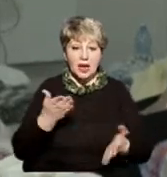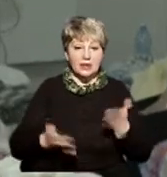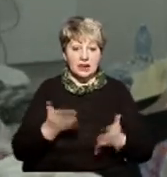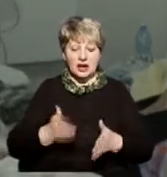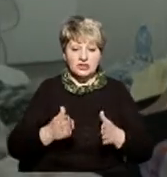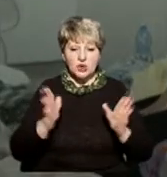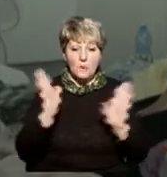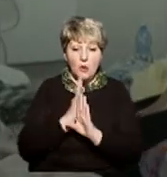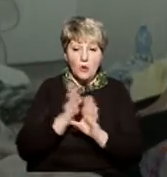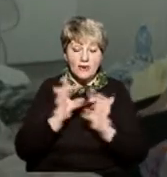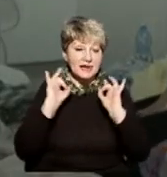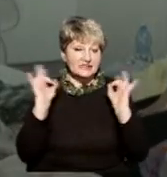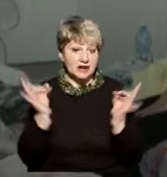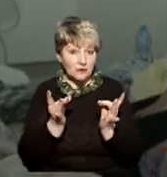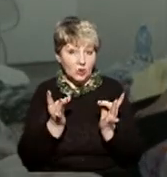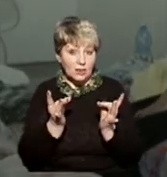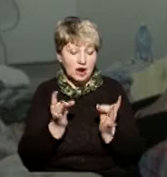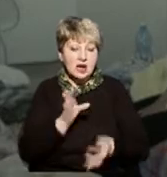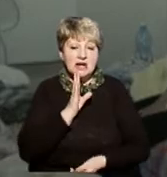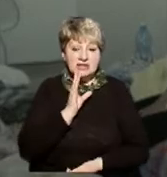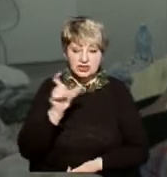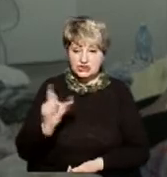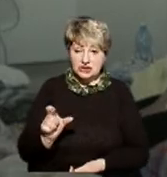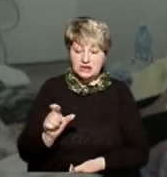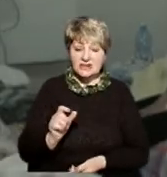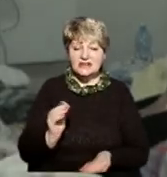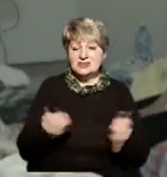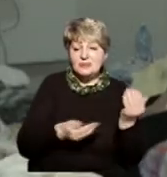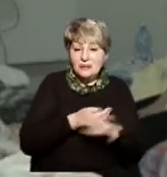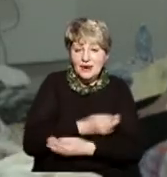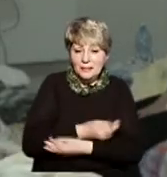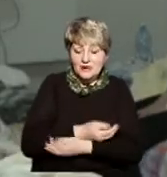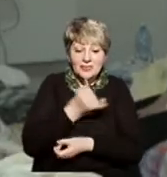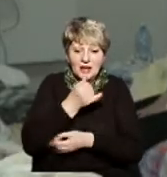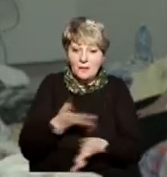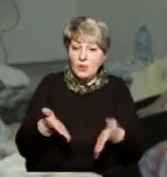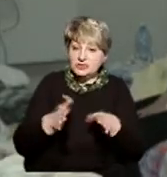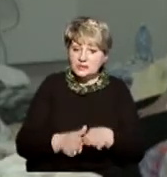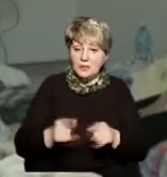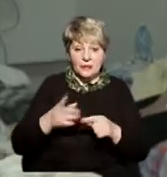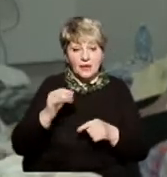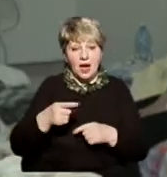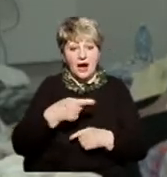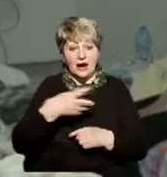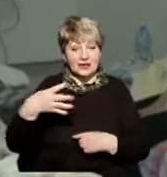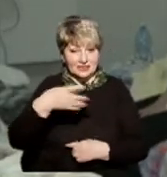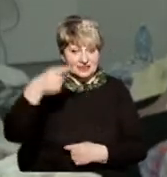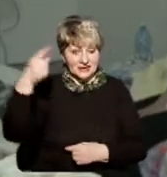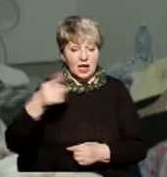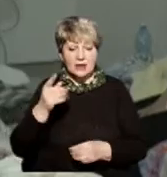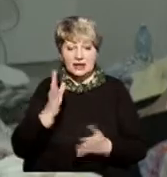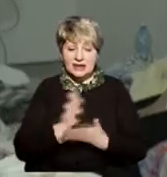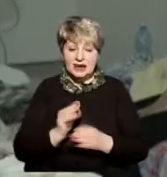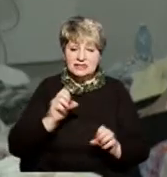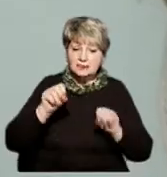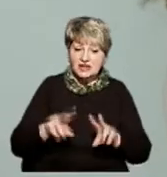повітряна тривога, да, жінки, звичайно, з малесенькими дітками, вони не можуть залишатися на верхніх поверхах, тому облаштовано